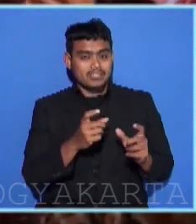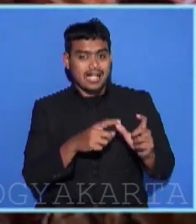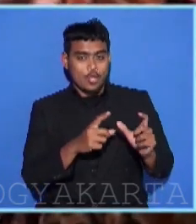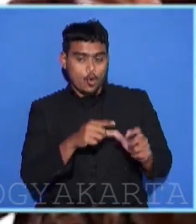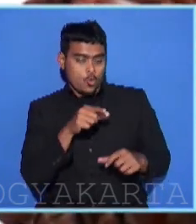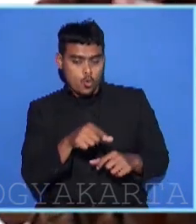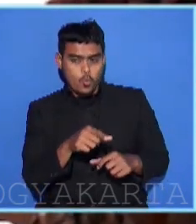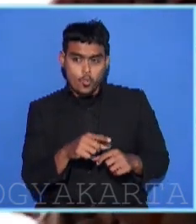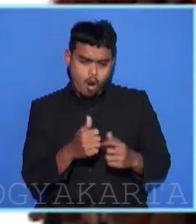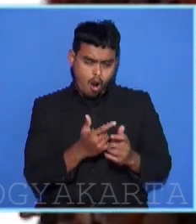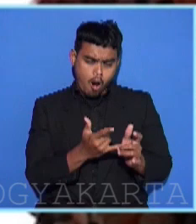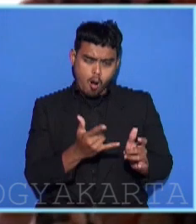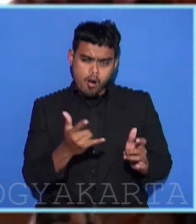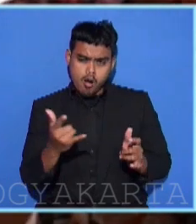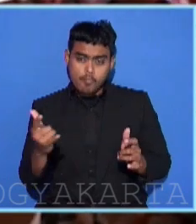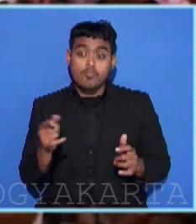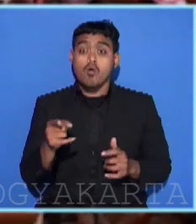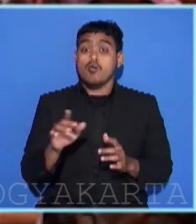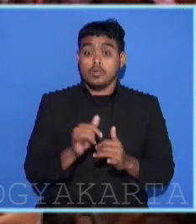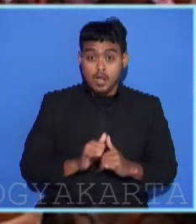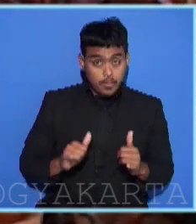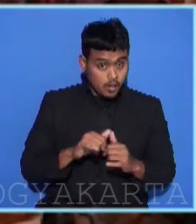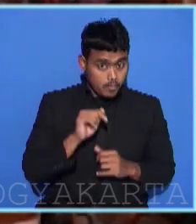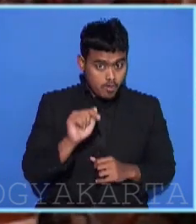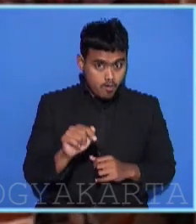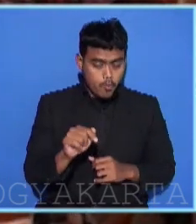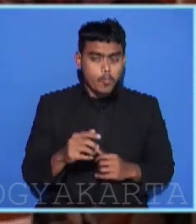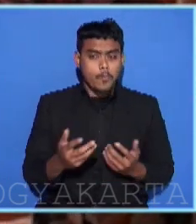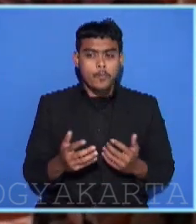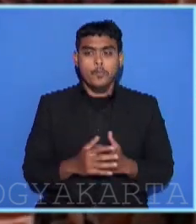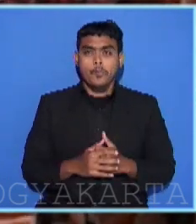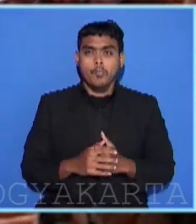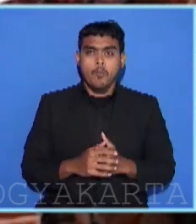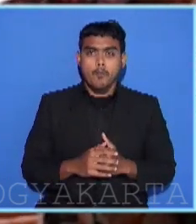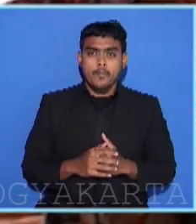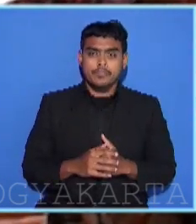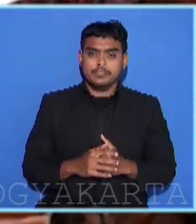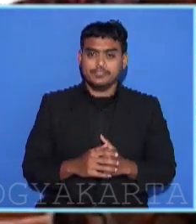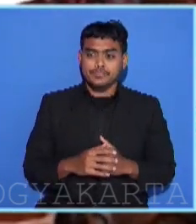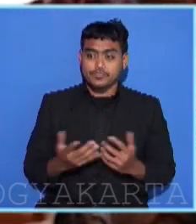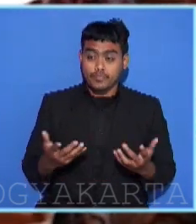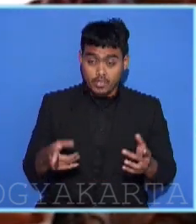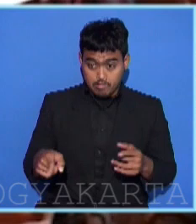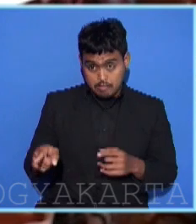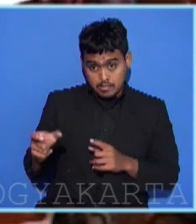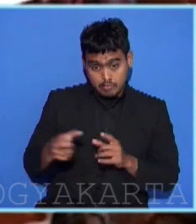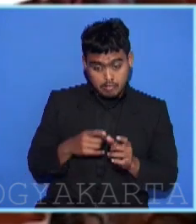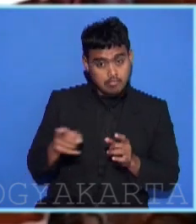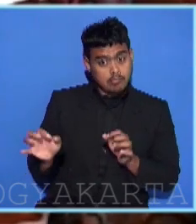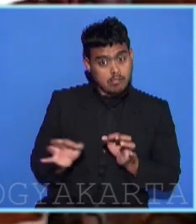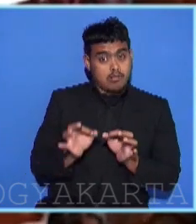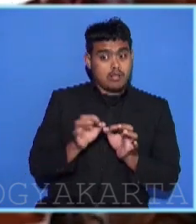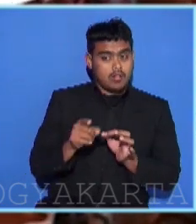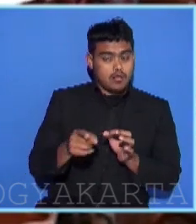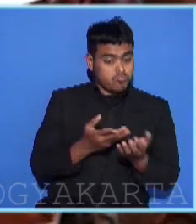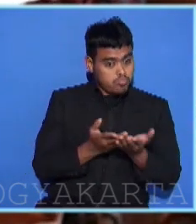masyarakat. Jadi kita harus bersama-sama kemudian dengan launching ini semakin dekat BPJS dengan pelayanan yang